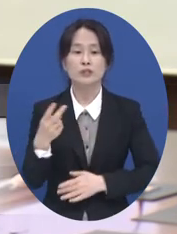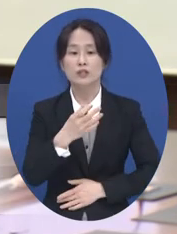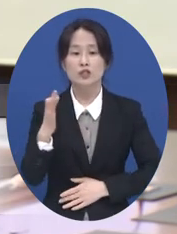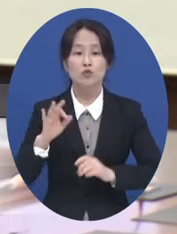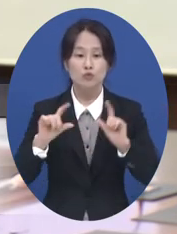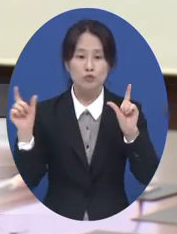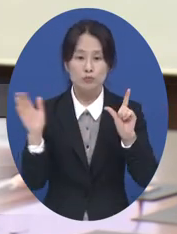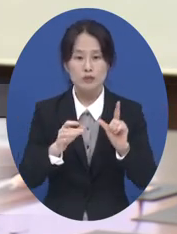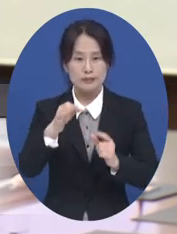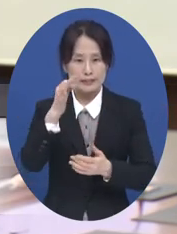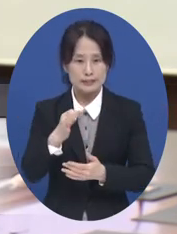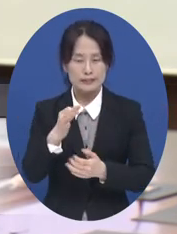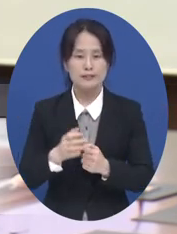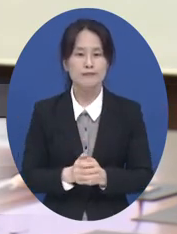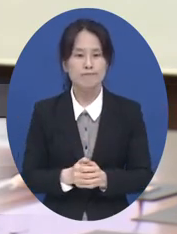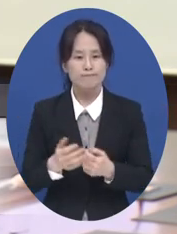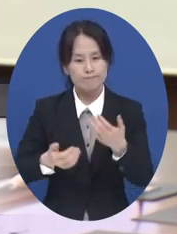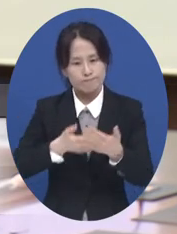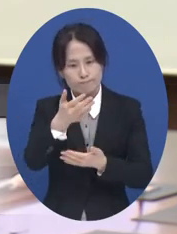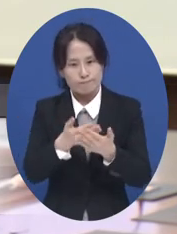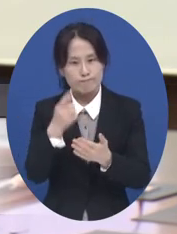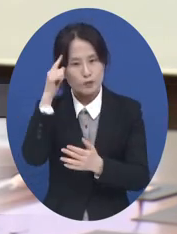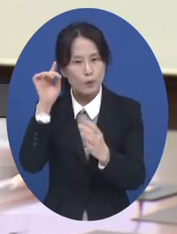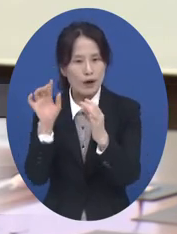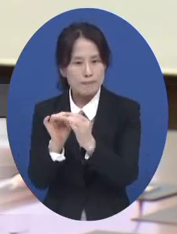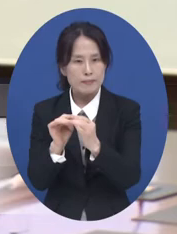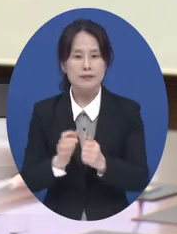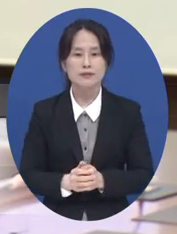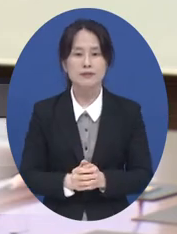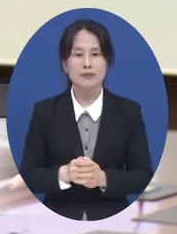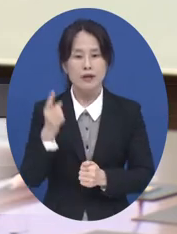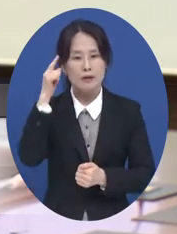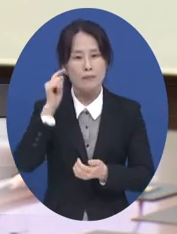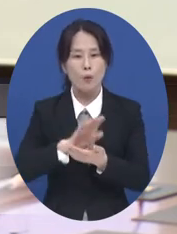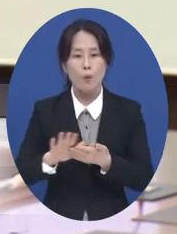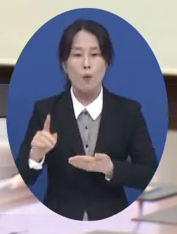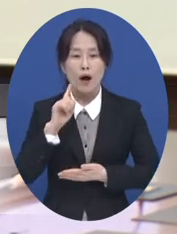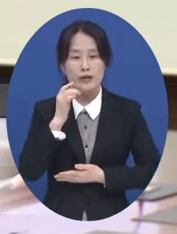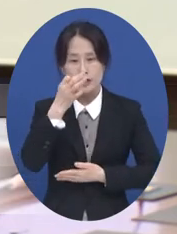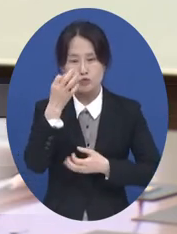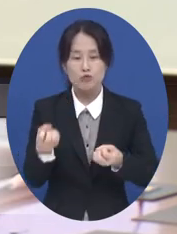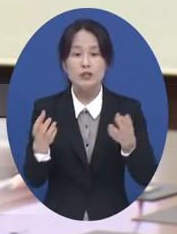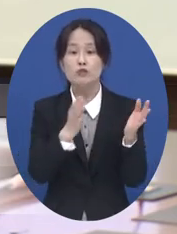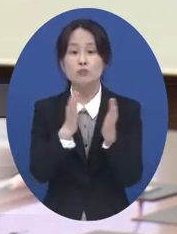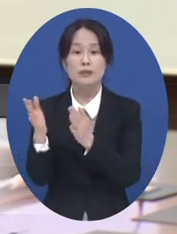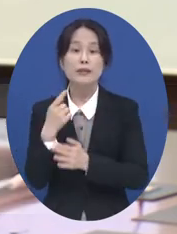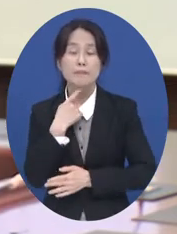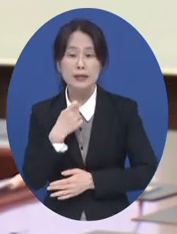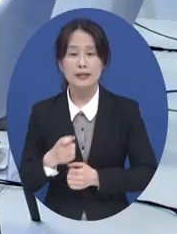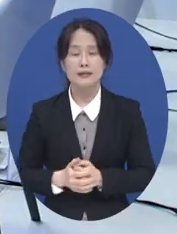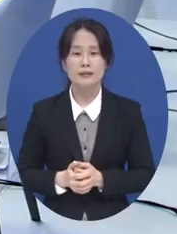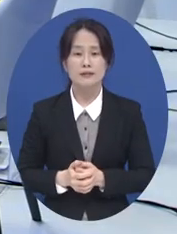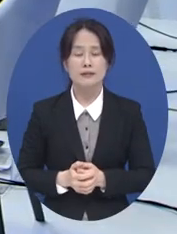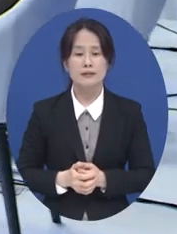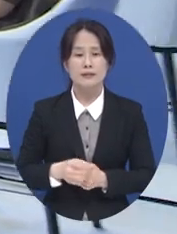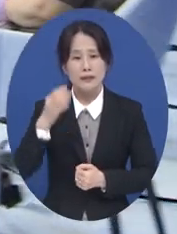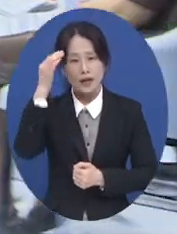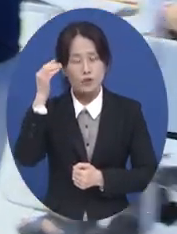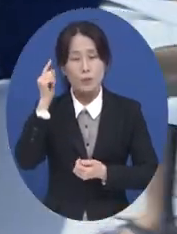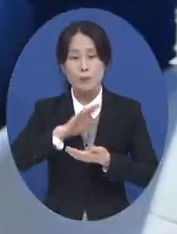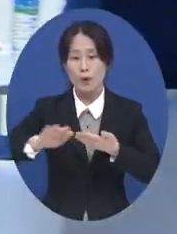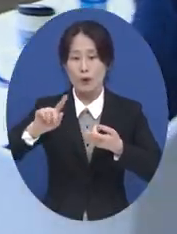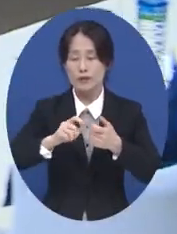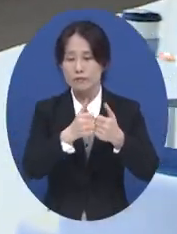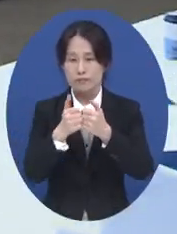있도록 2019년 부터 그 가치를 교감하고 공감하는 렛츠 dmg 병어 예술제 를 물어봤습니다 한반도